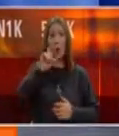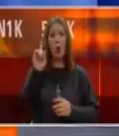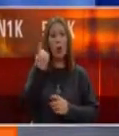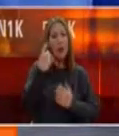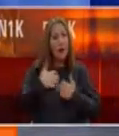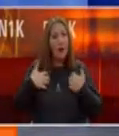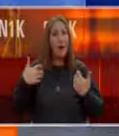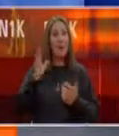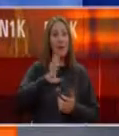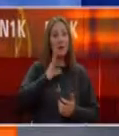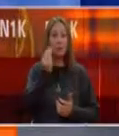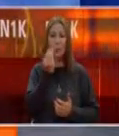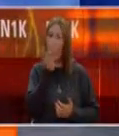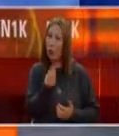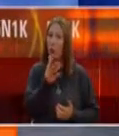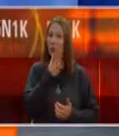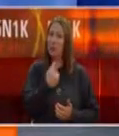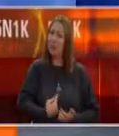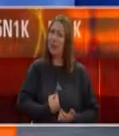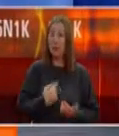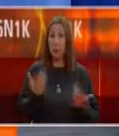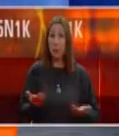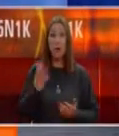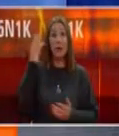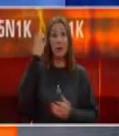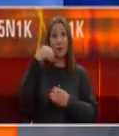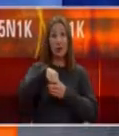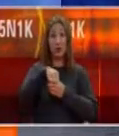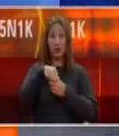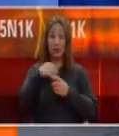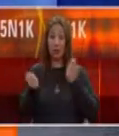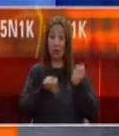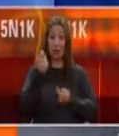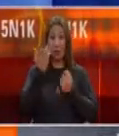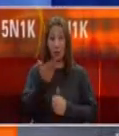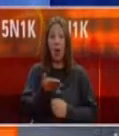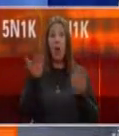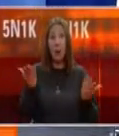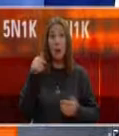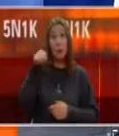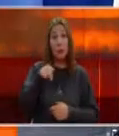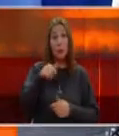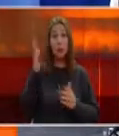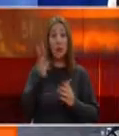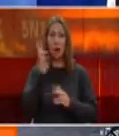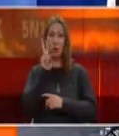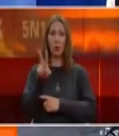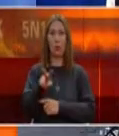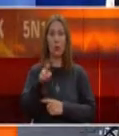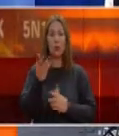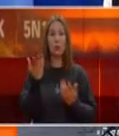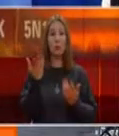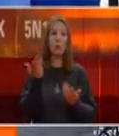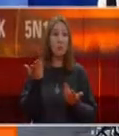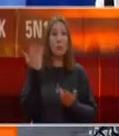kahramanlar olduğunu az çok biliyor ve hissediyorduk vakıfta yaptığımız çalışmalarda. Ama bunu daha görünür kılmak,